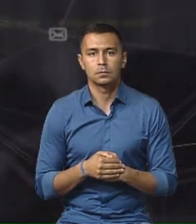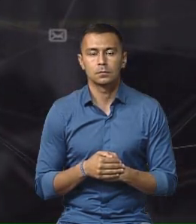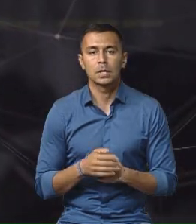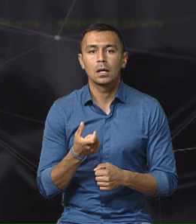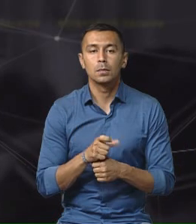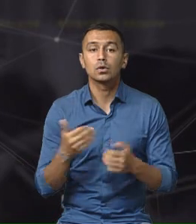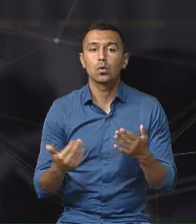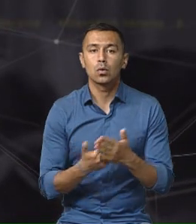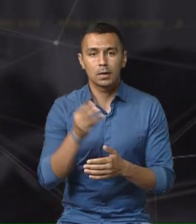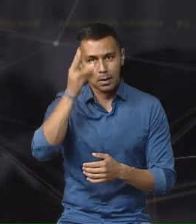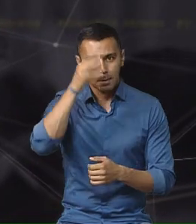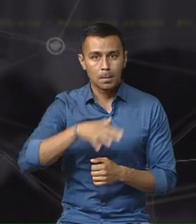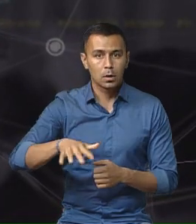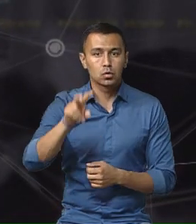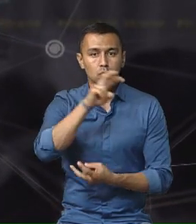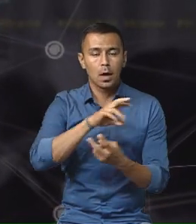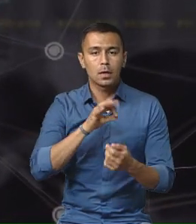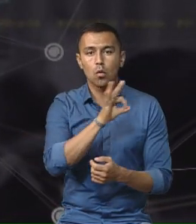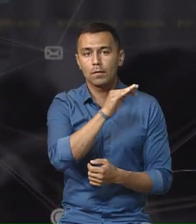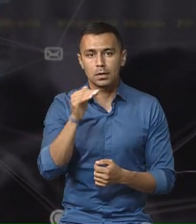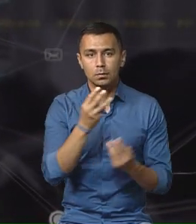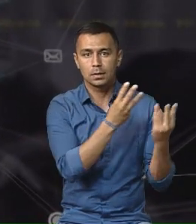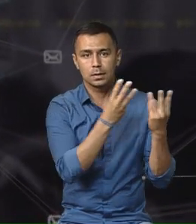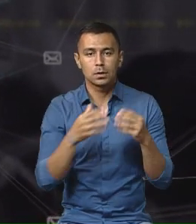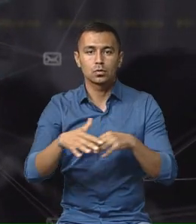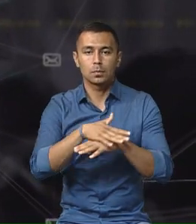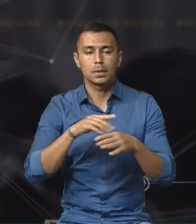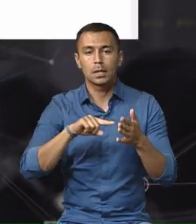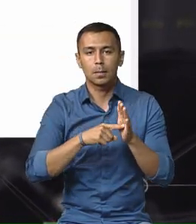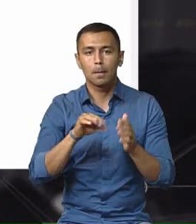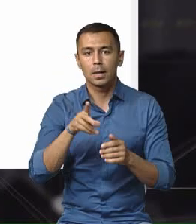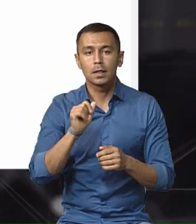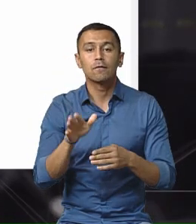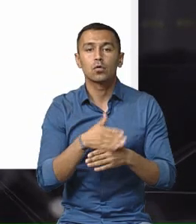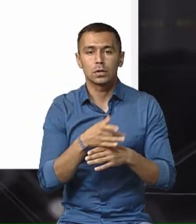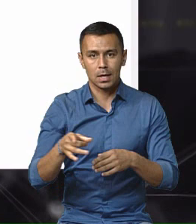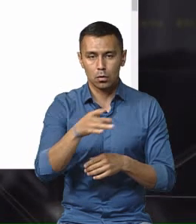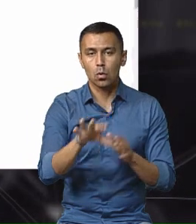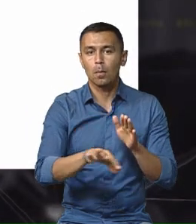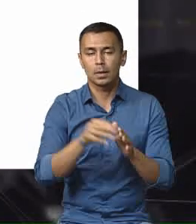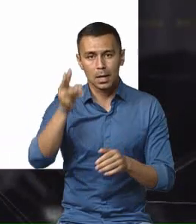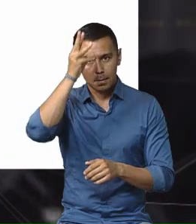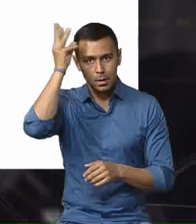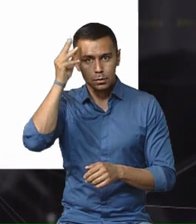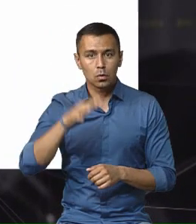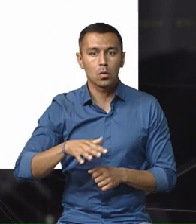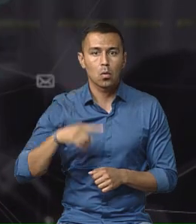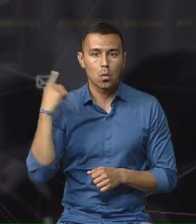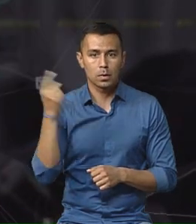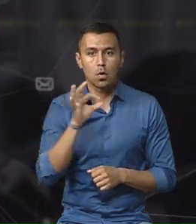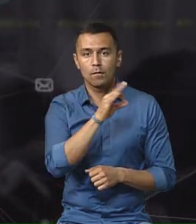Більше новин Хмельниччини шукайте на нашому офіційному сайті «Суспільне.Медіа», де у розділі «Регіони» обирайте Хмельницьку область, та на